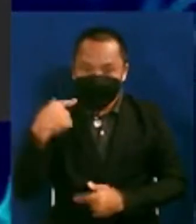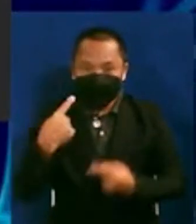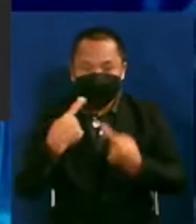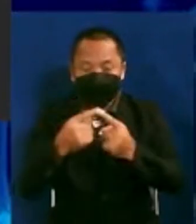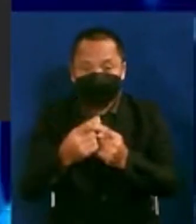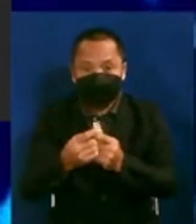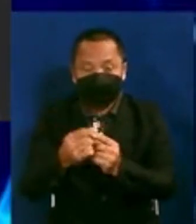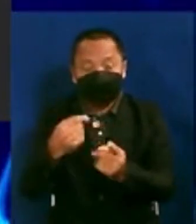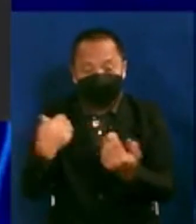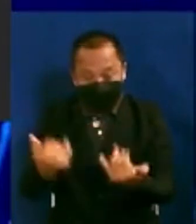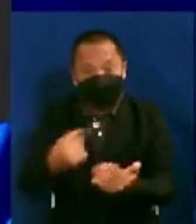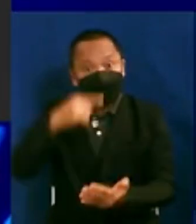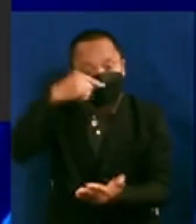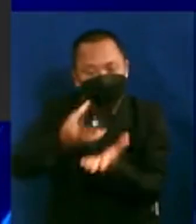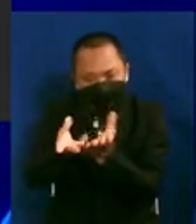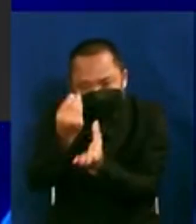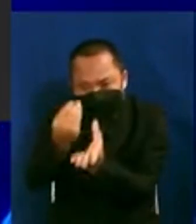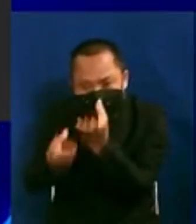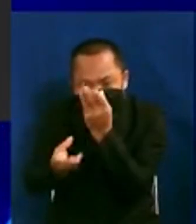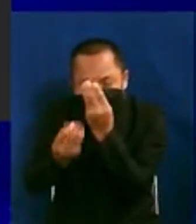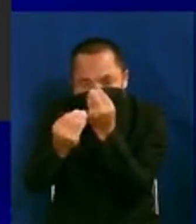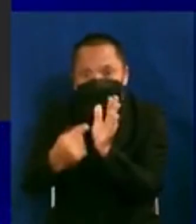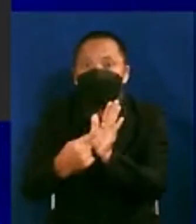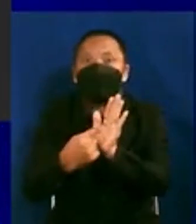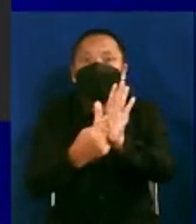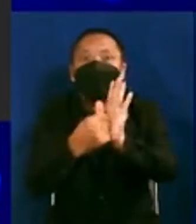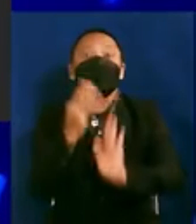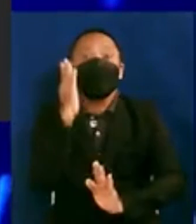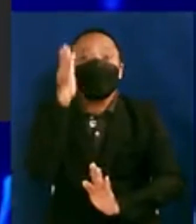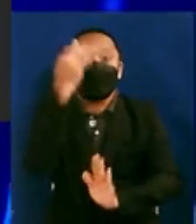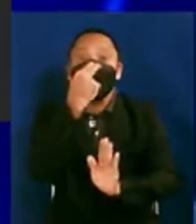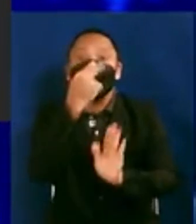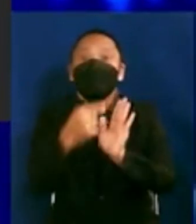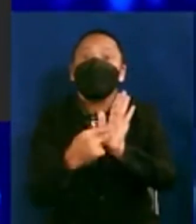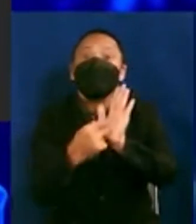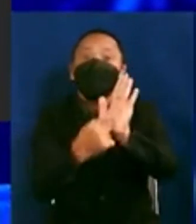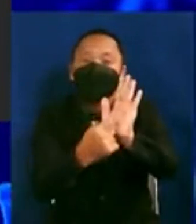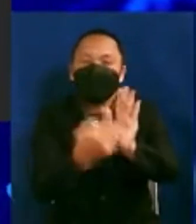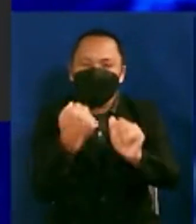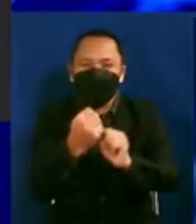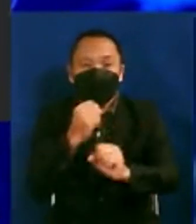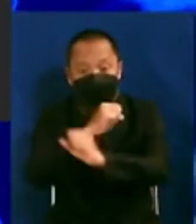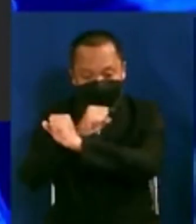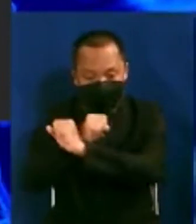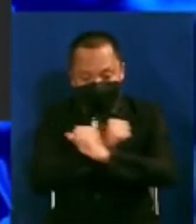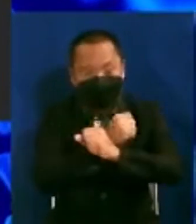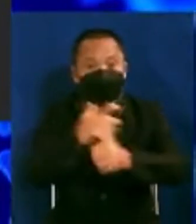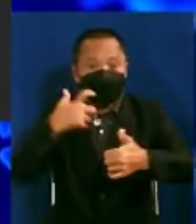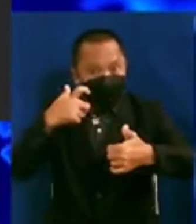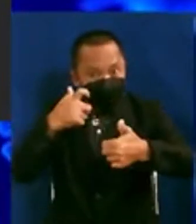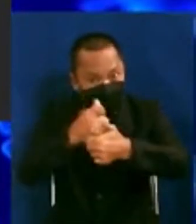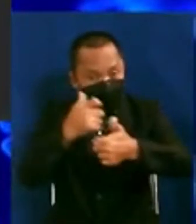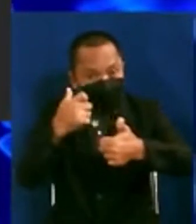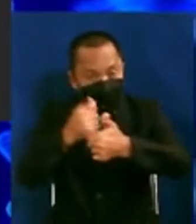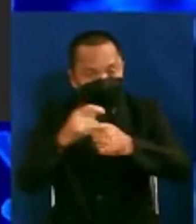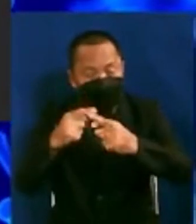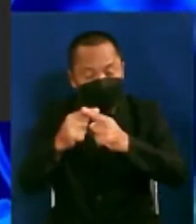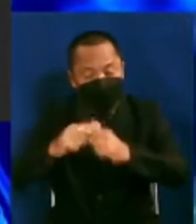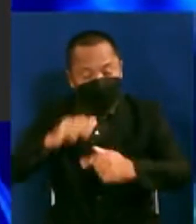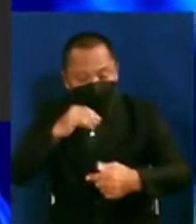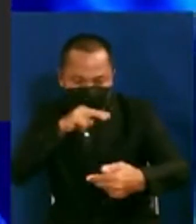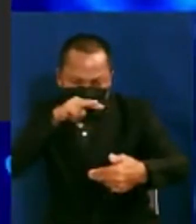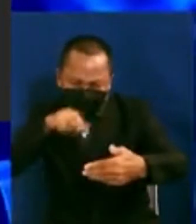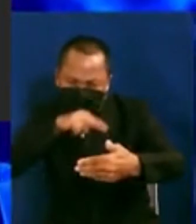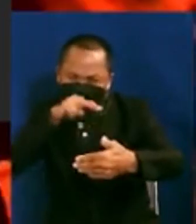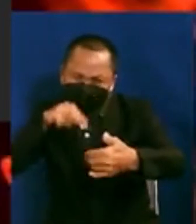การศึกษาของเราเราคงจะเอาออกมาให้ดูอีกครั้งหนึ่งนะครับว่าความปลอดภัยที่เราฉีดและเราเฝ้าคนไข้ทุกวันทุ